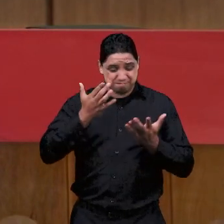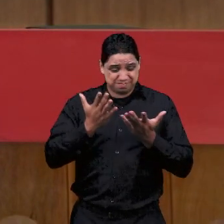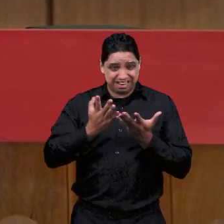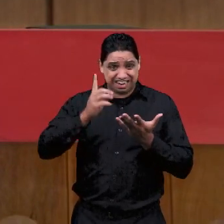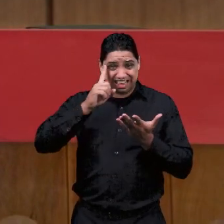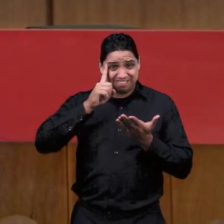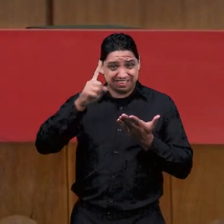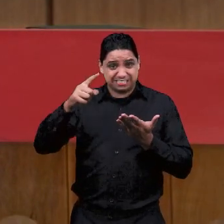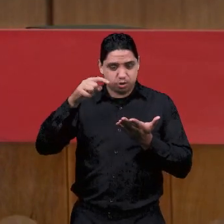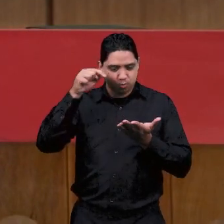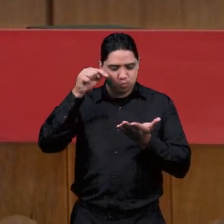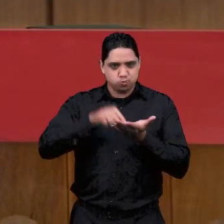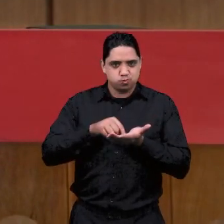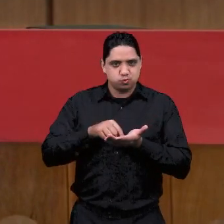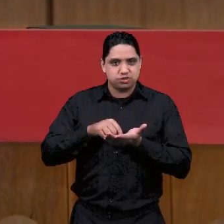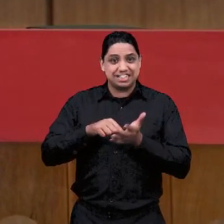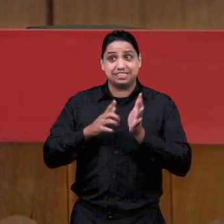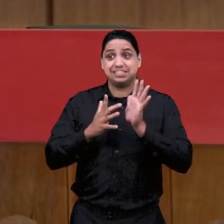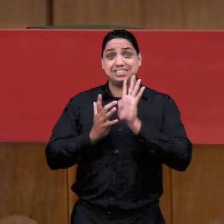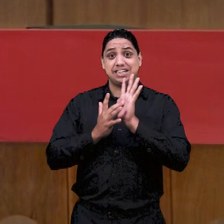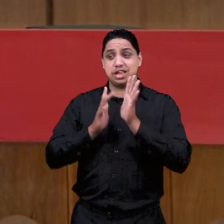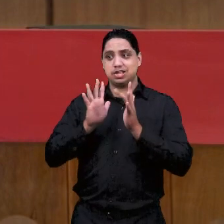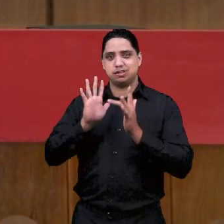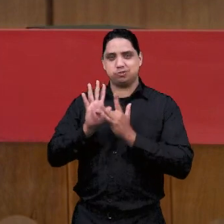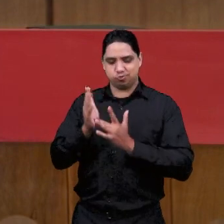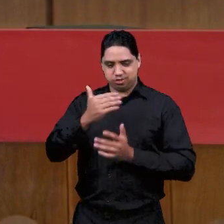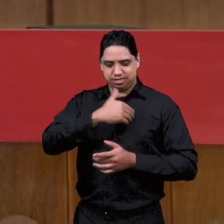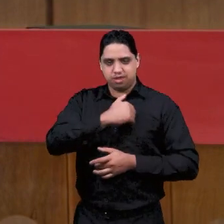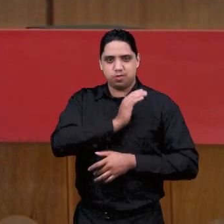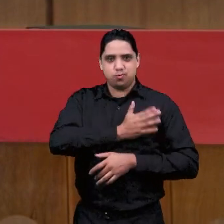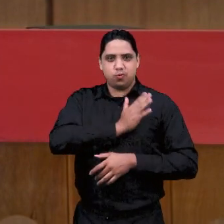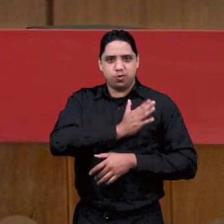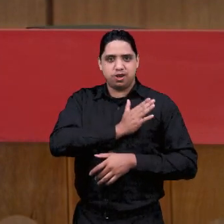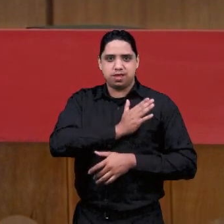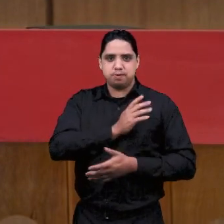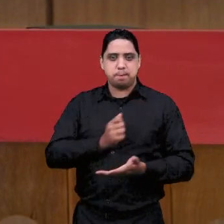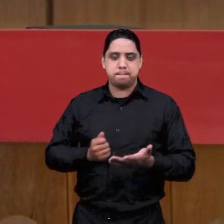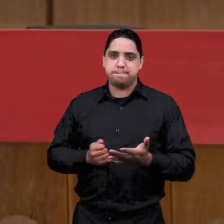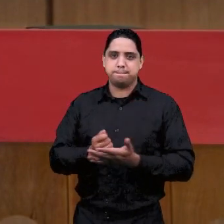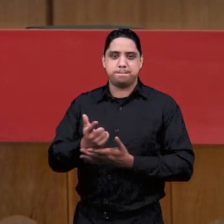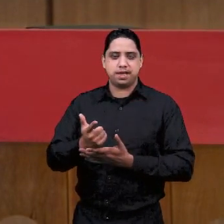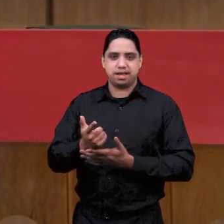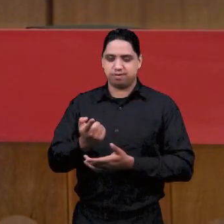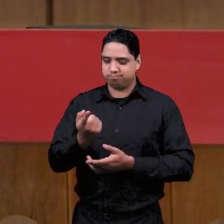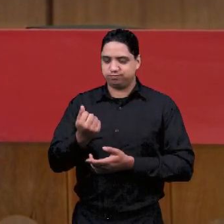de Jésus qui donne le pain de la vie. Sans demander rien en retour.